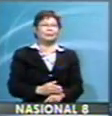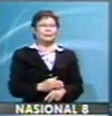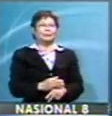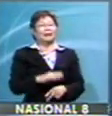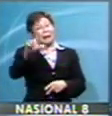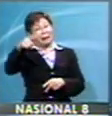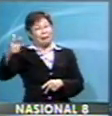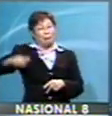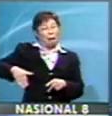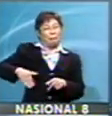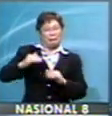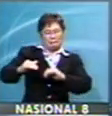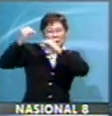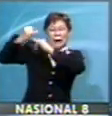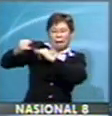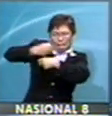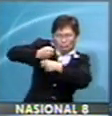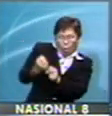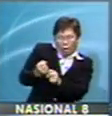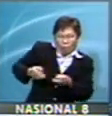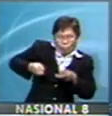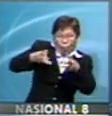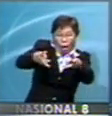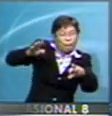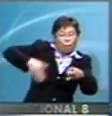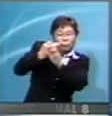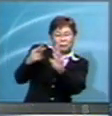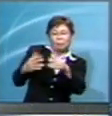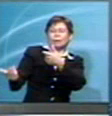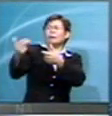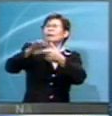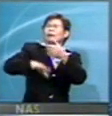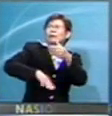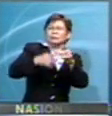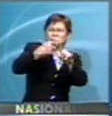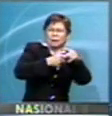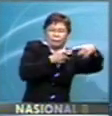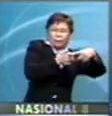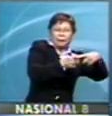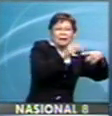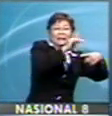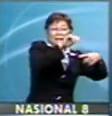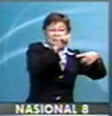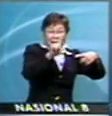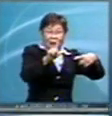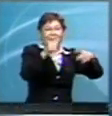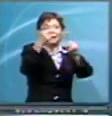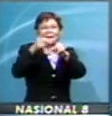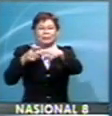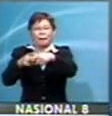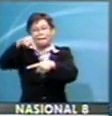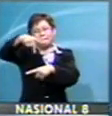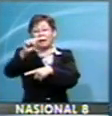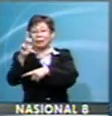jajaran yang masih dalam peringkat akhir pembinaan dan belum disiapkan melibatkan jajaran dari persimpangan kijal ke persimpangan